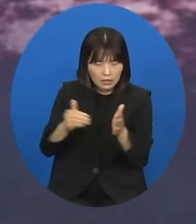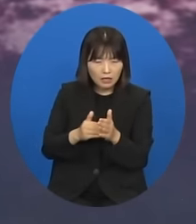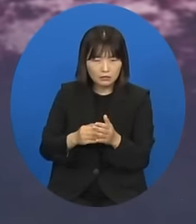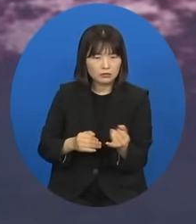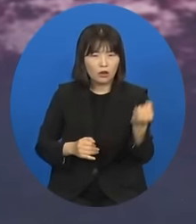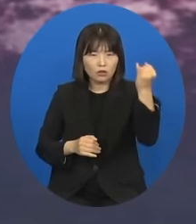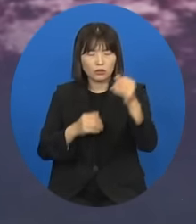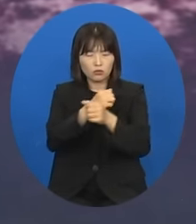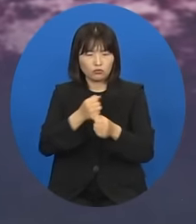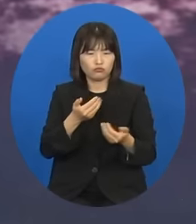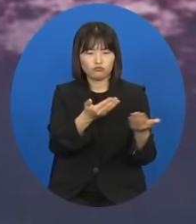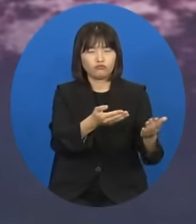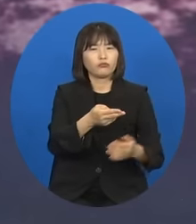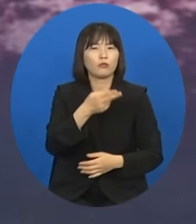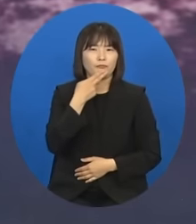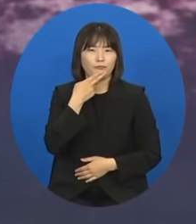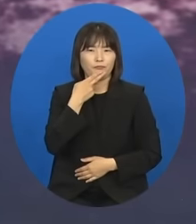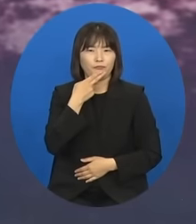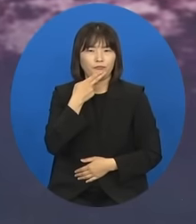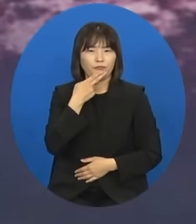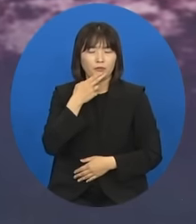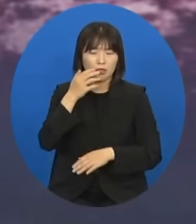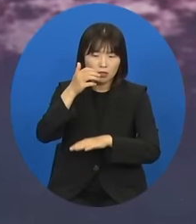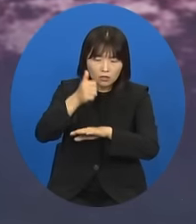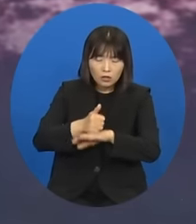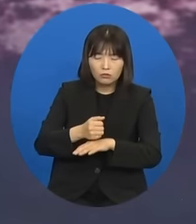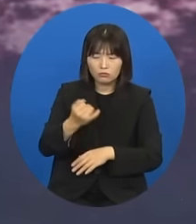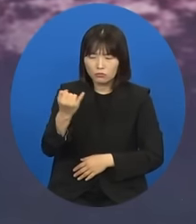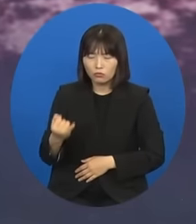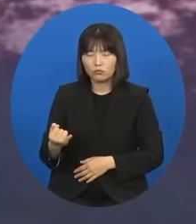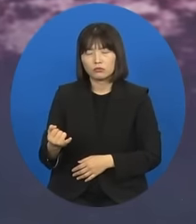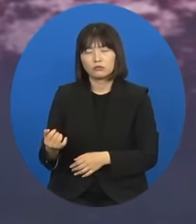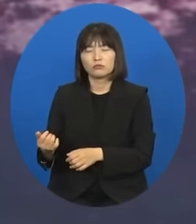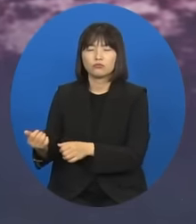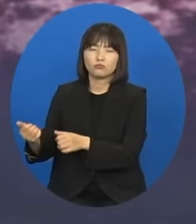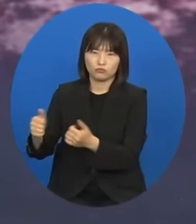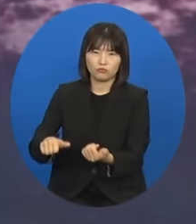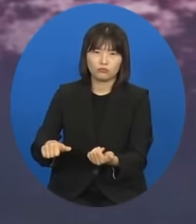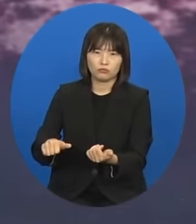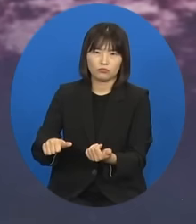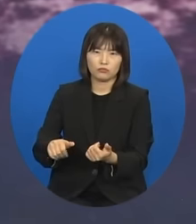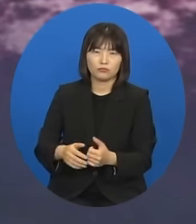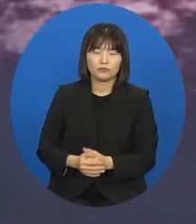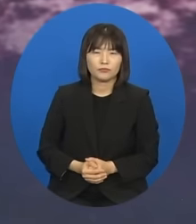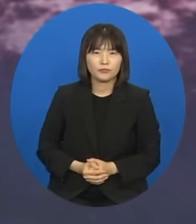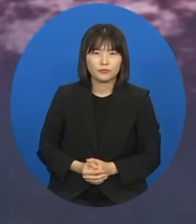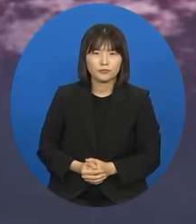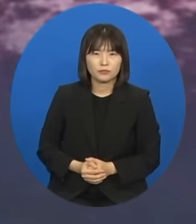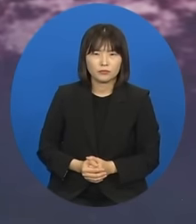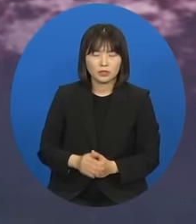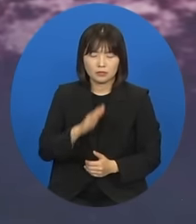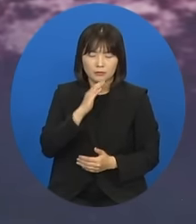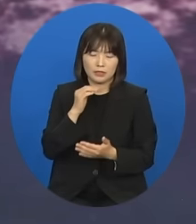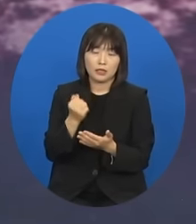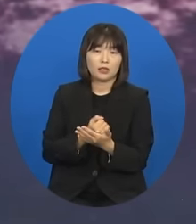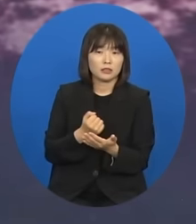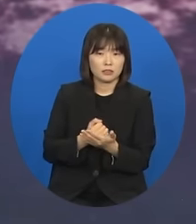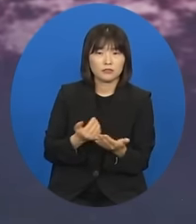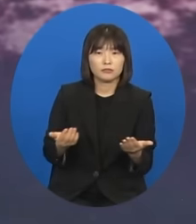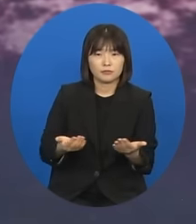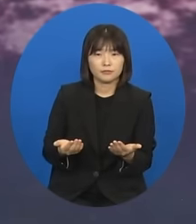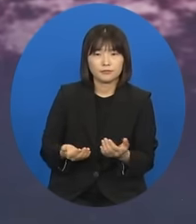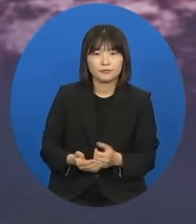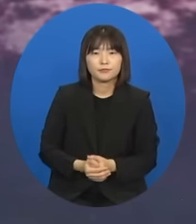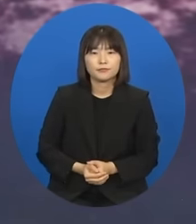않습니다 결국 동생은 죽어요 화해하지 못하고 죽습니다 너무나 안타까운 일